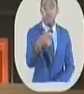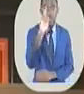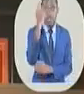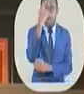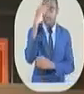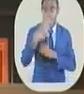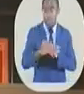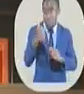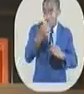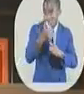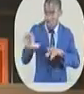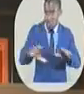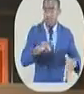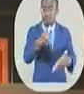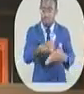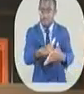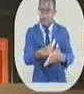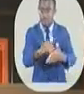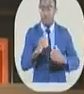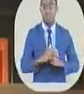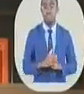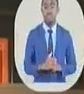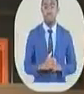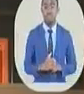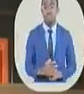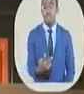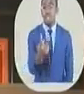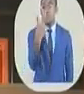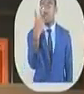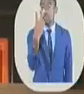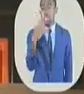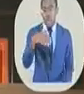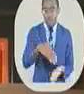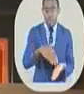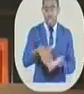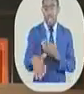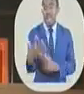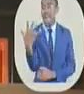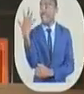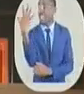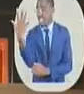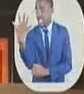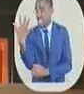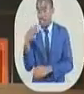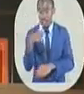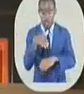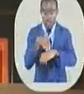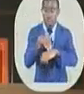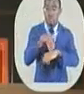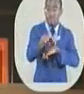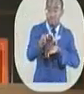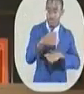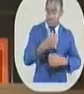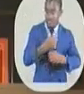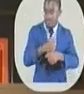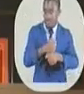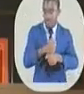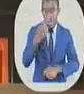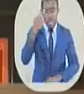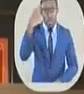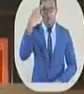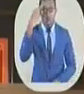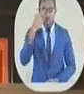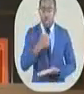gouvernement. Un fonds d'aide de 2,5 milliards de francs CFA sera mis en place